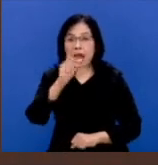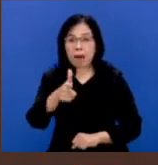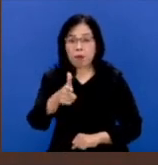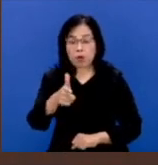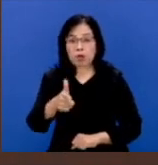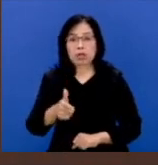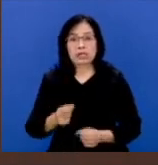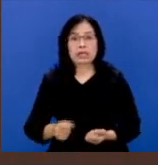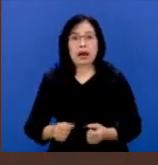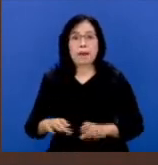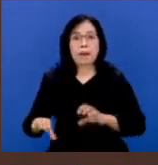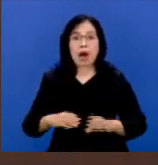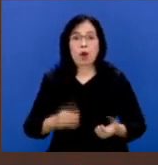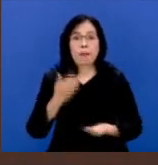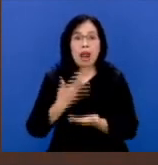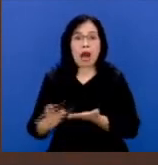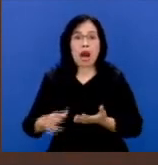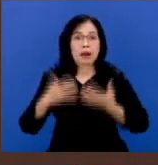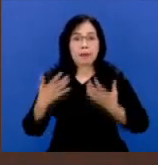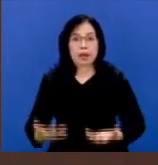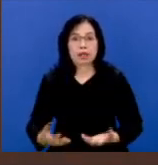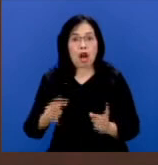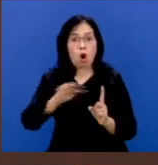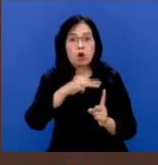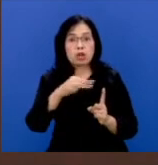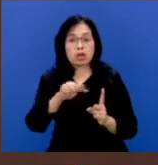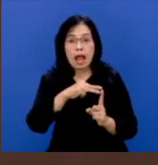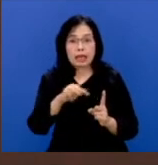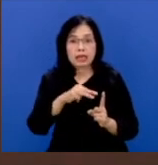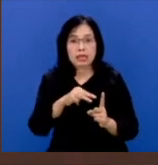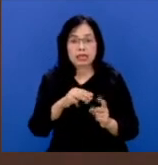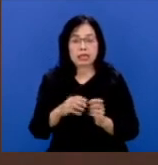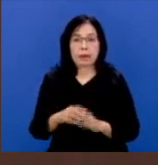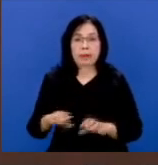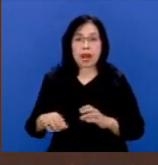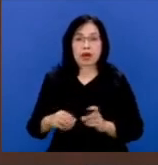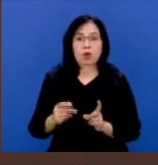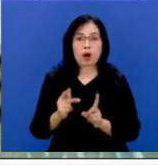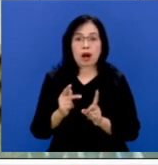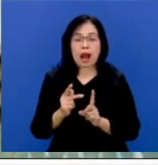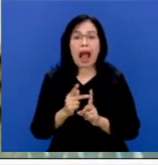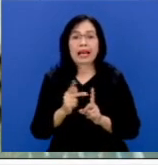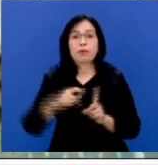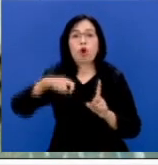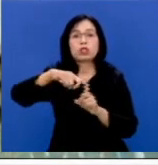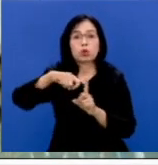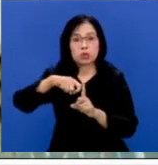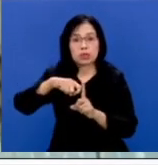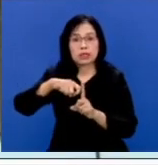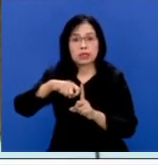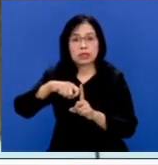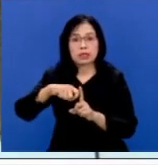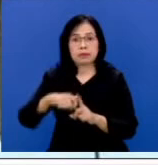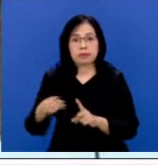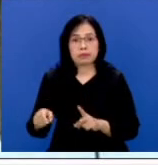pelanggaran berat terhadap kode etik dan Peril u hakim konstitusi sebagaimana tertuang dalam